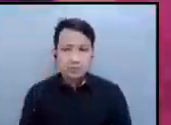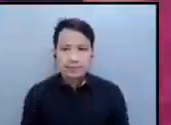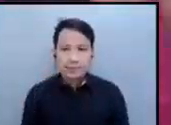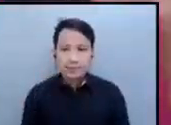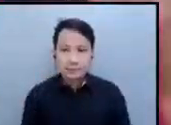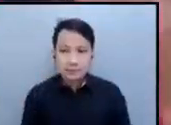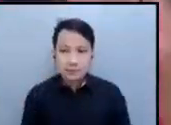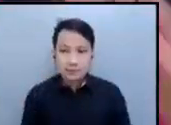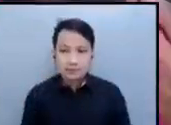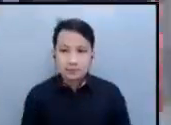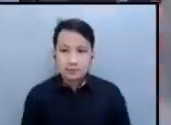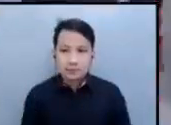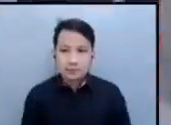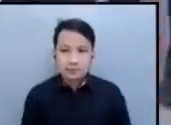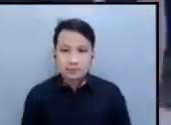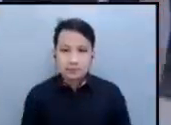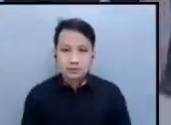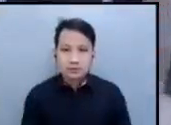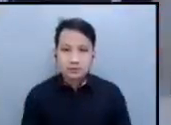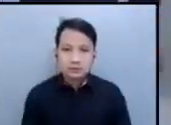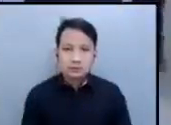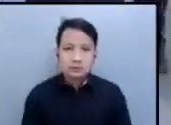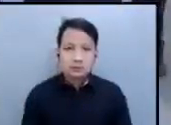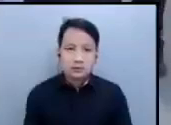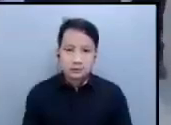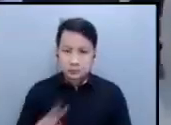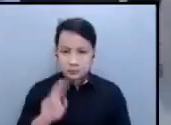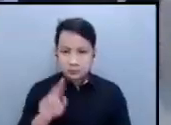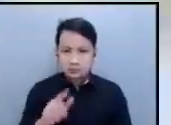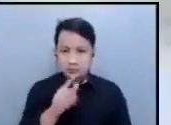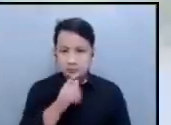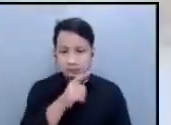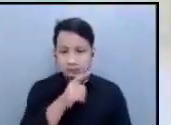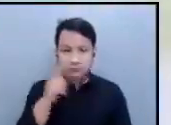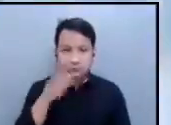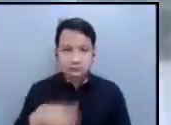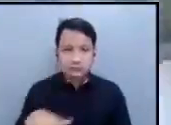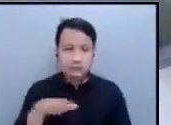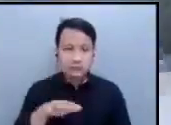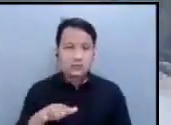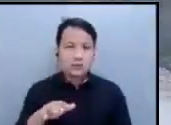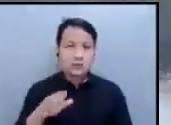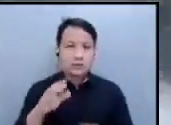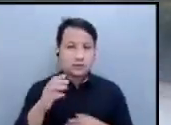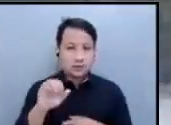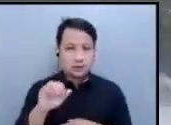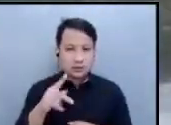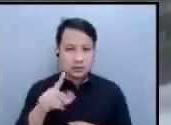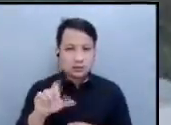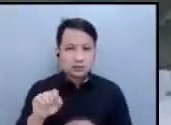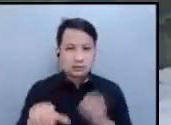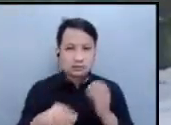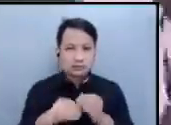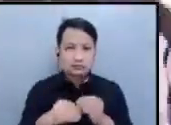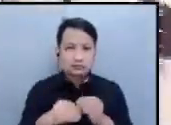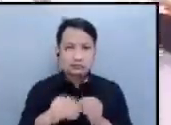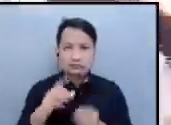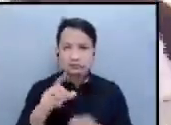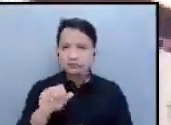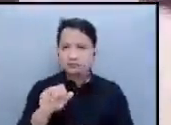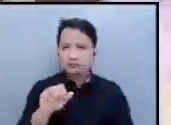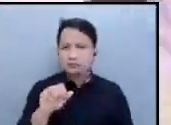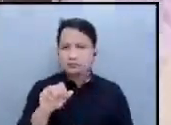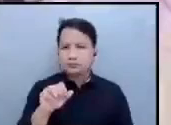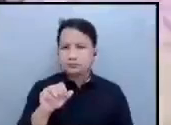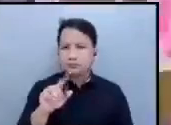Muling nag-ikot sa presidential candidate Vice President Lenny Robredo sa Malay Aklan, nagtungo ang vice presidente sa Ati Village para kumustahin